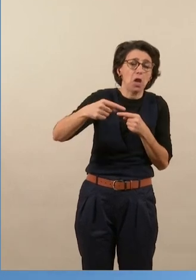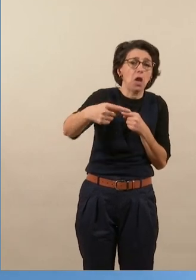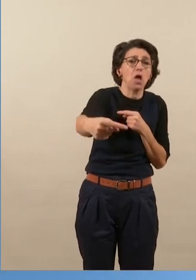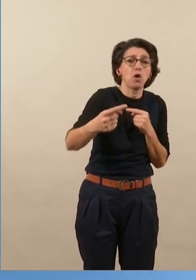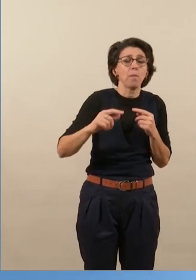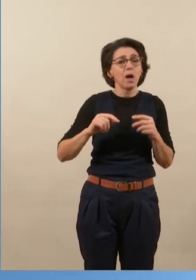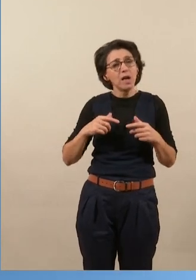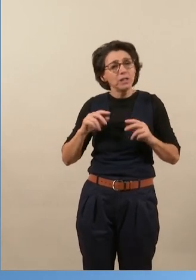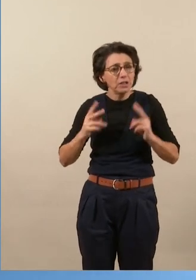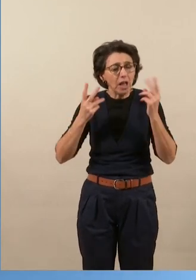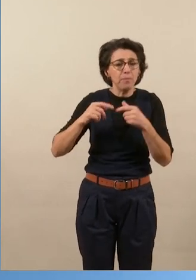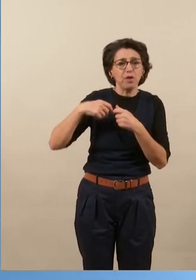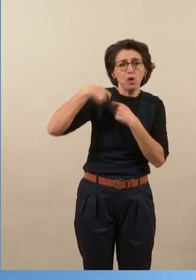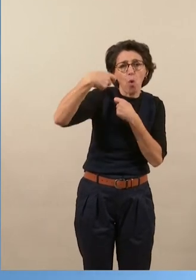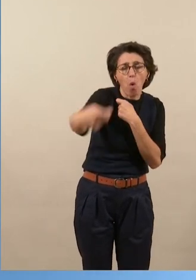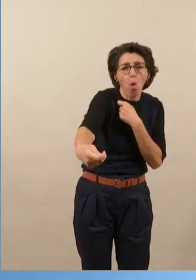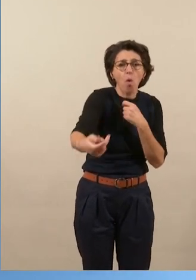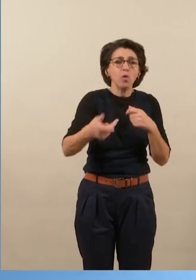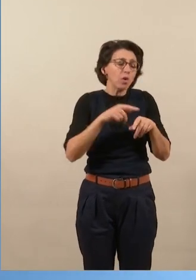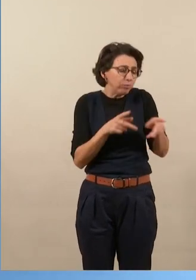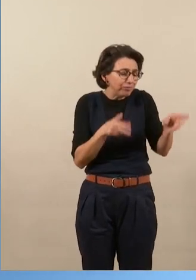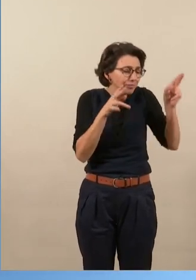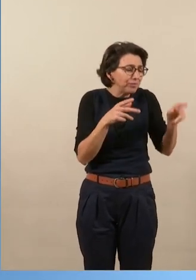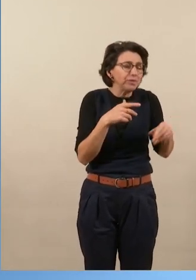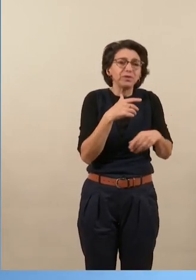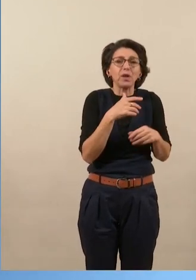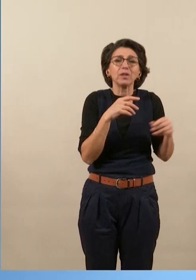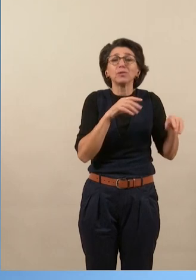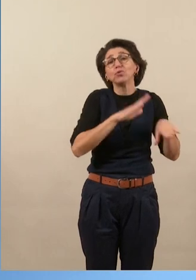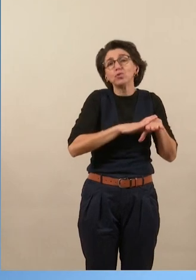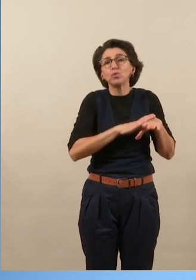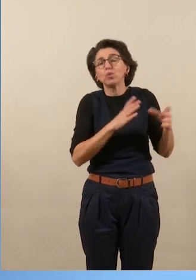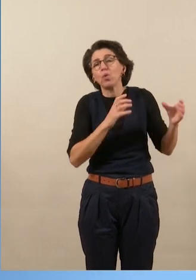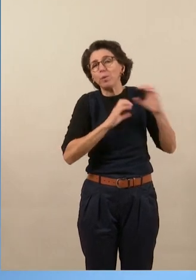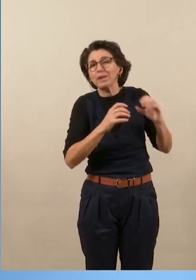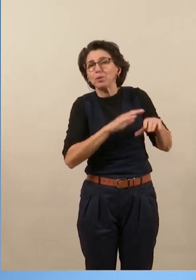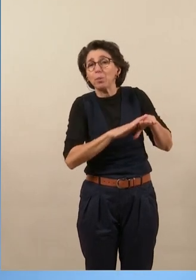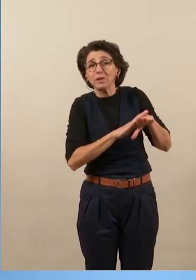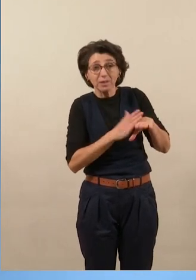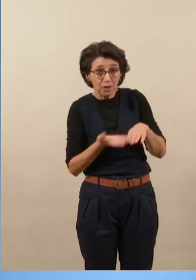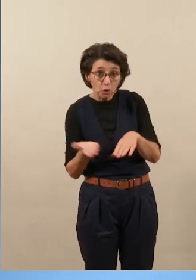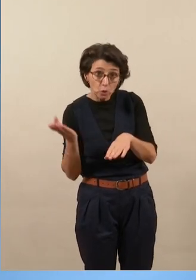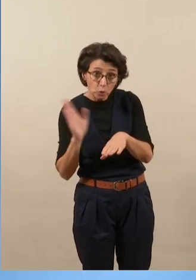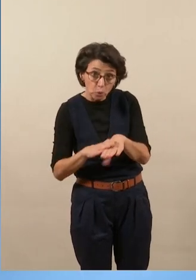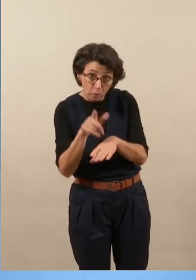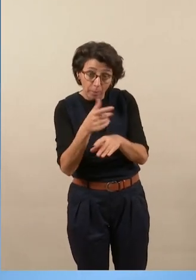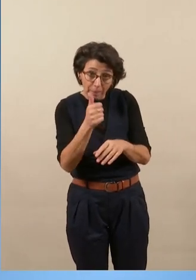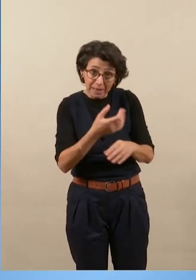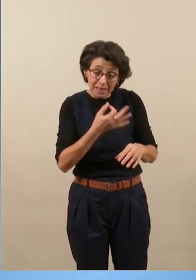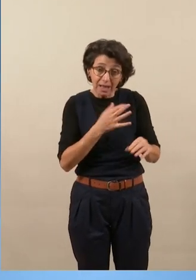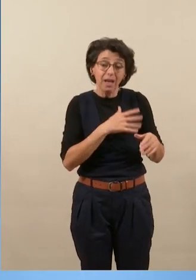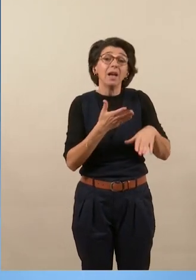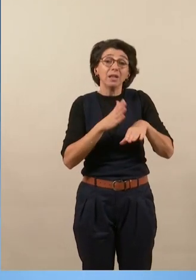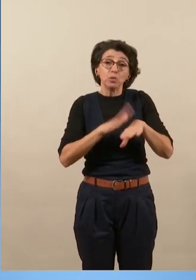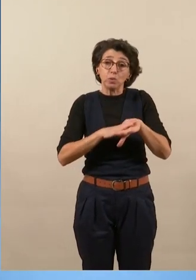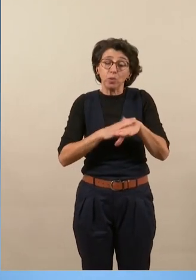exercice convenu de communication politique force de constater que le compte n est pas nous l'espérons encore